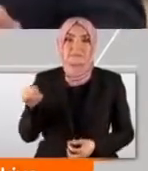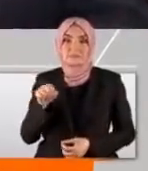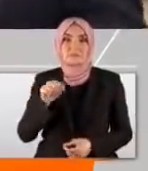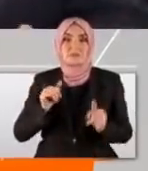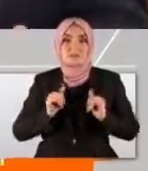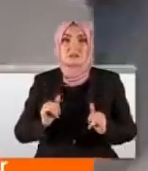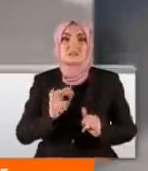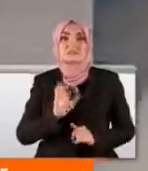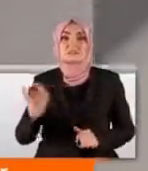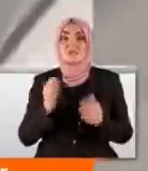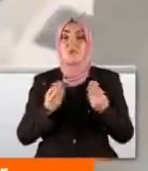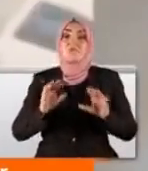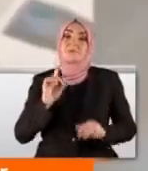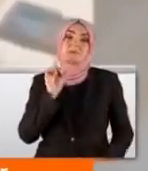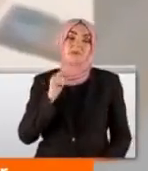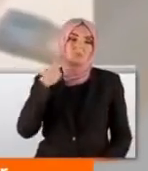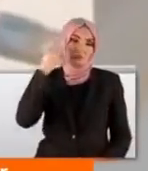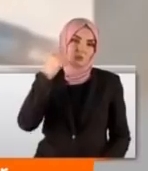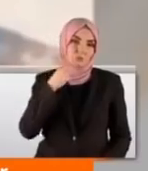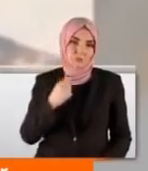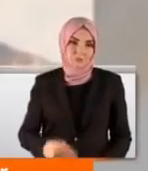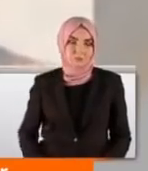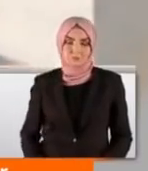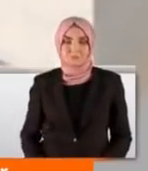olmaması gerektiğini düşünüyoruz.